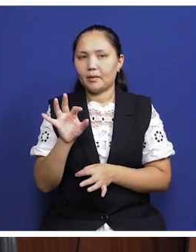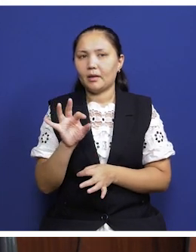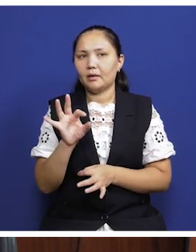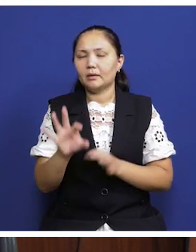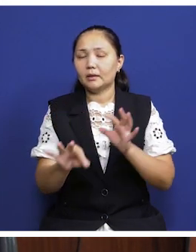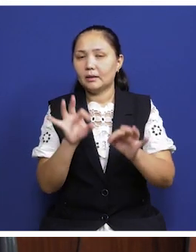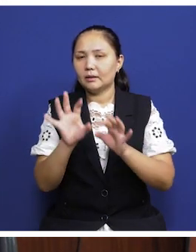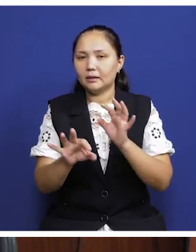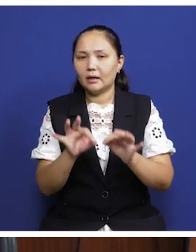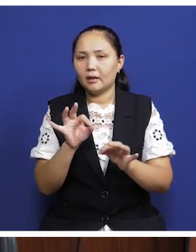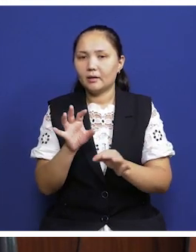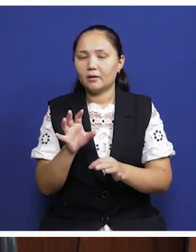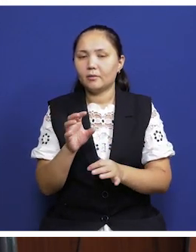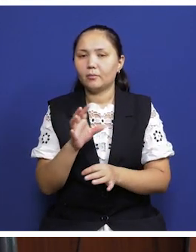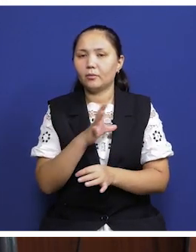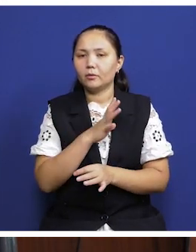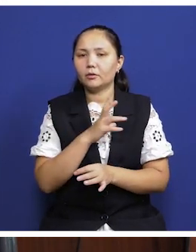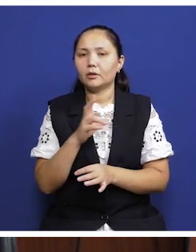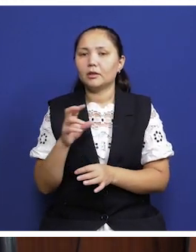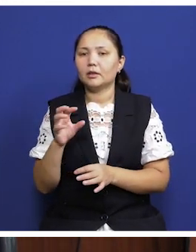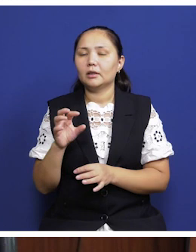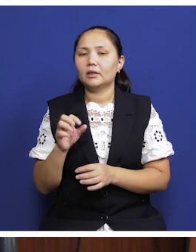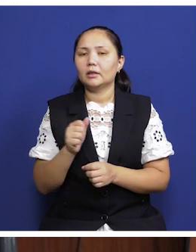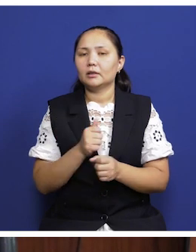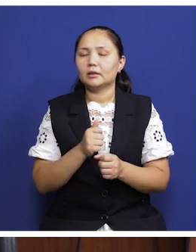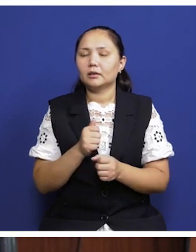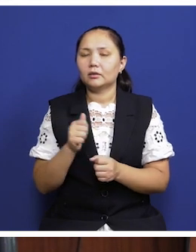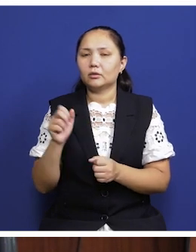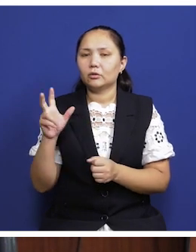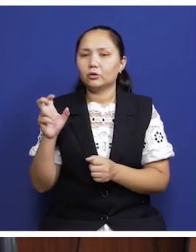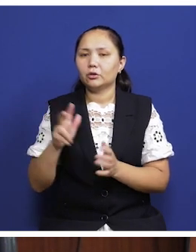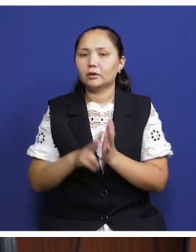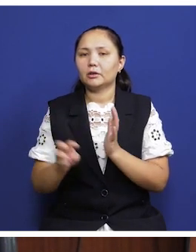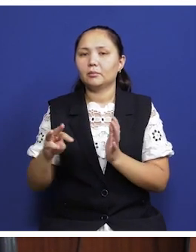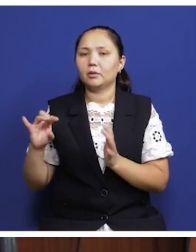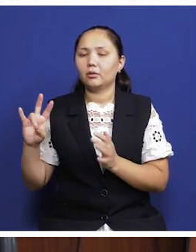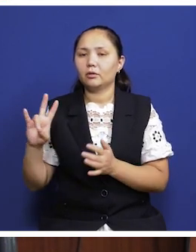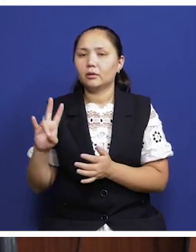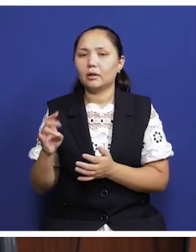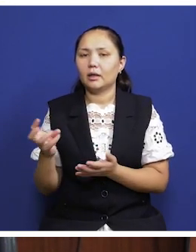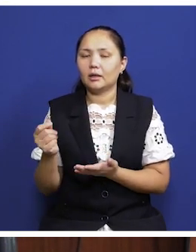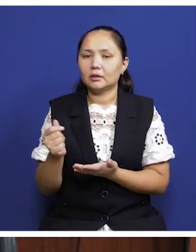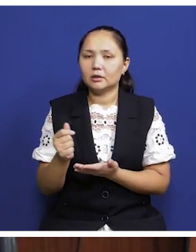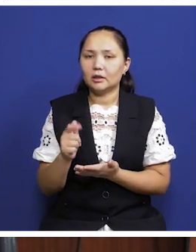жеңімпаз анықталып, 380 миллионға қазіргі таңда кеңістік елді мекенінде газ құрылысы жүріп жатыр.